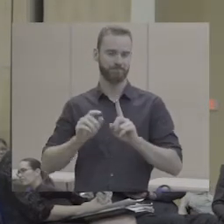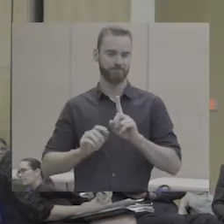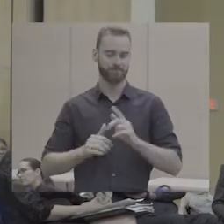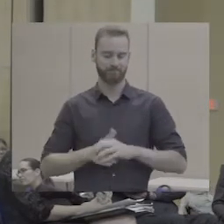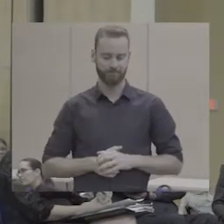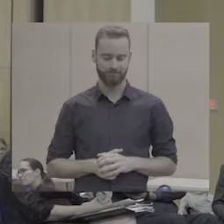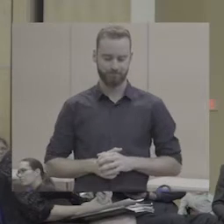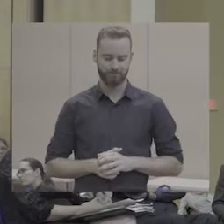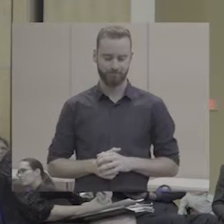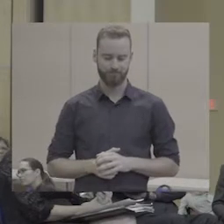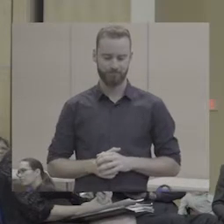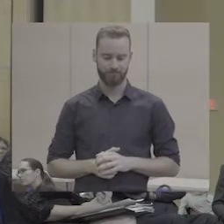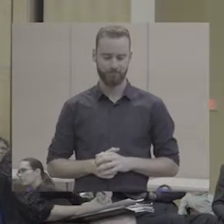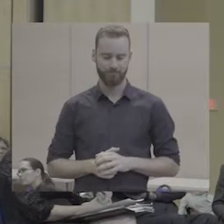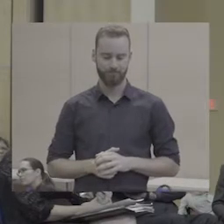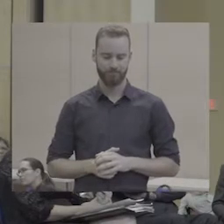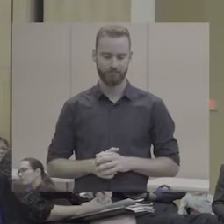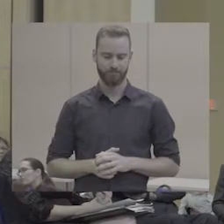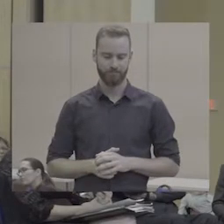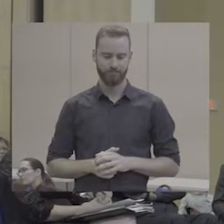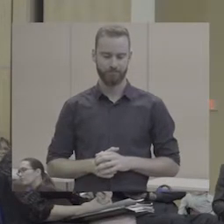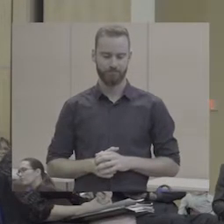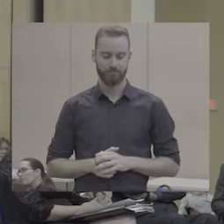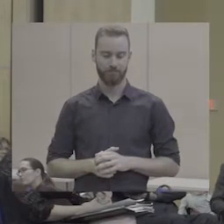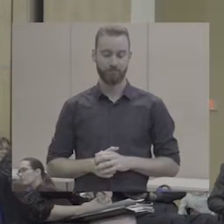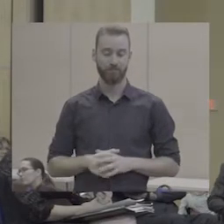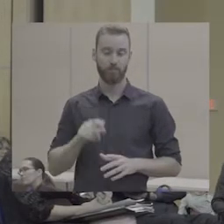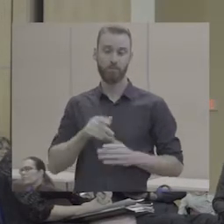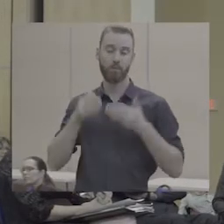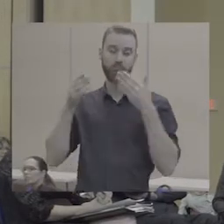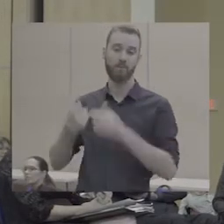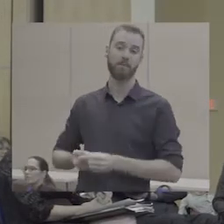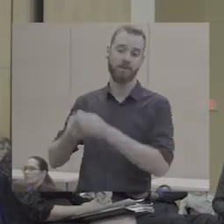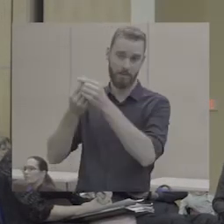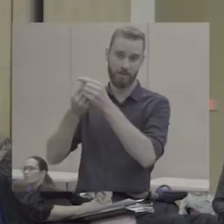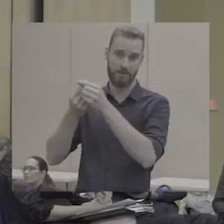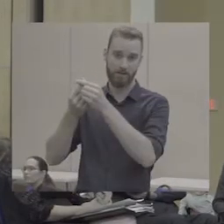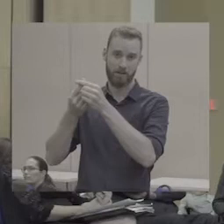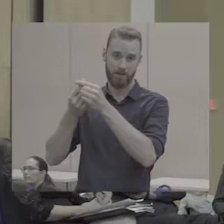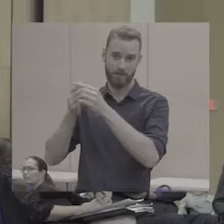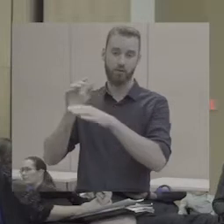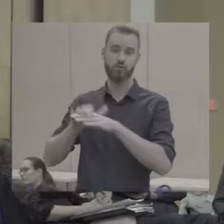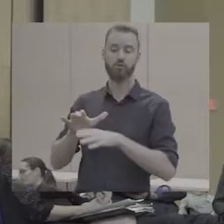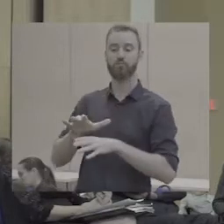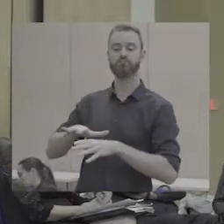sud de Montréal, principalement dans